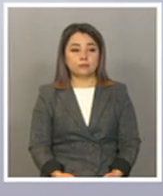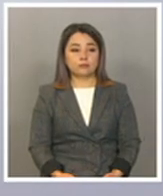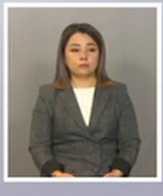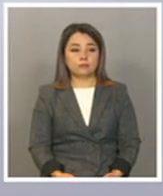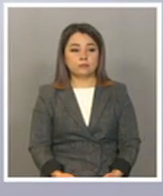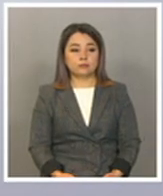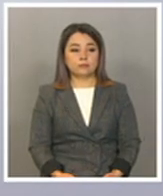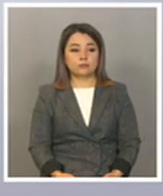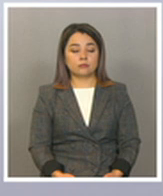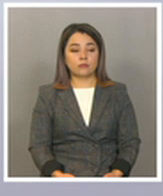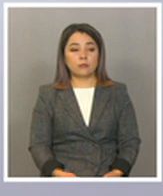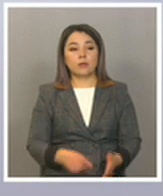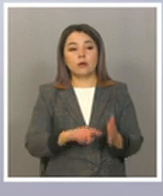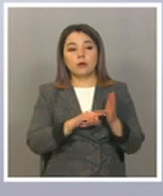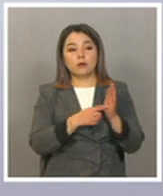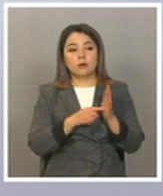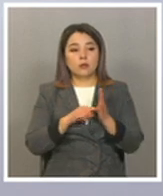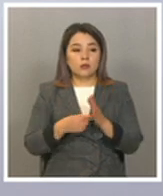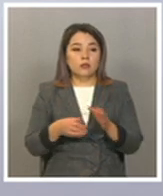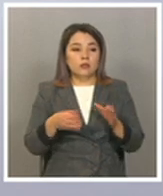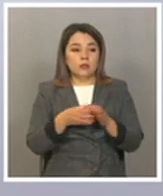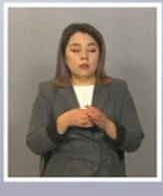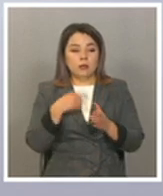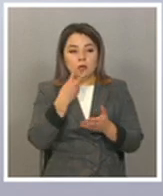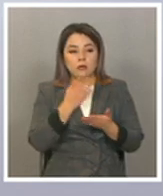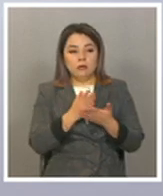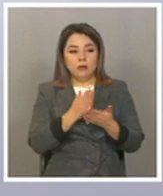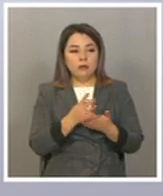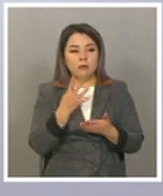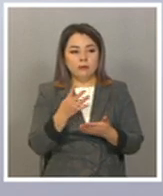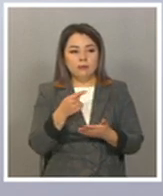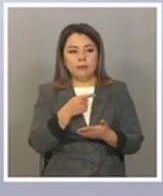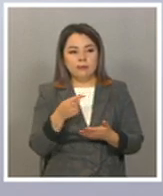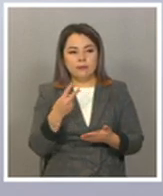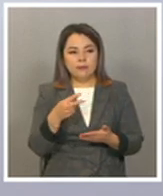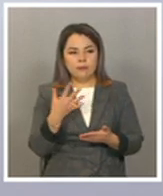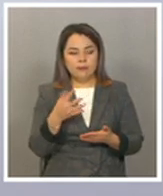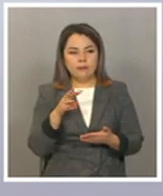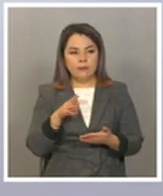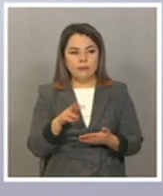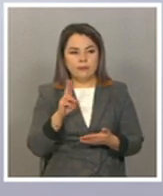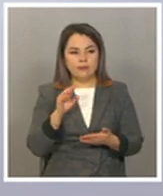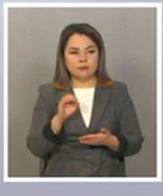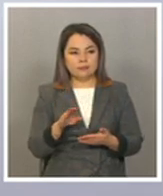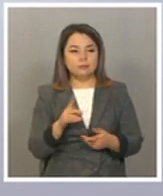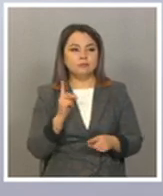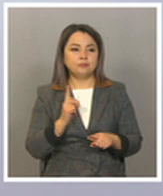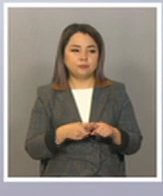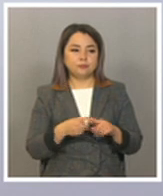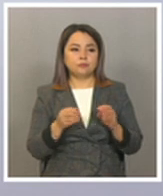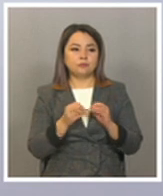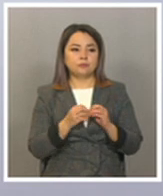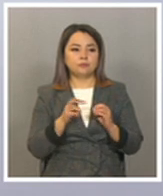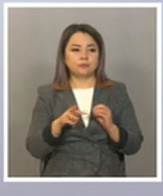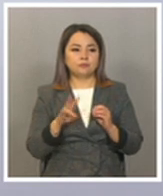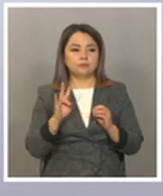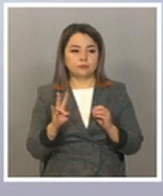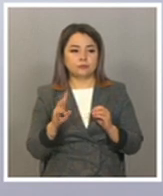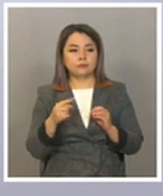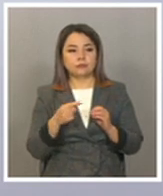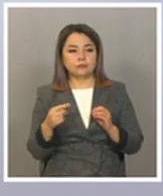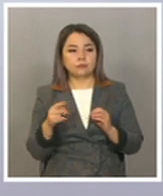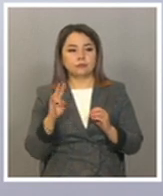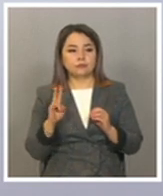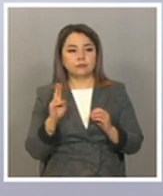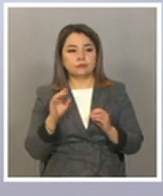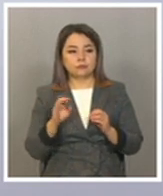орындайық. Көбейткіштерге жіктеңіз. 4 азайтылған 25m квадрат қосу 10mn азайту